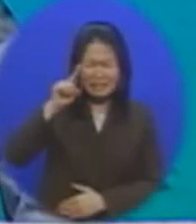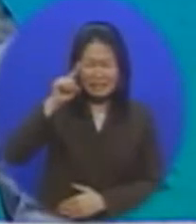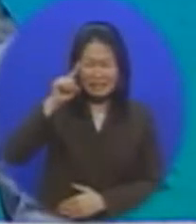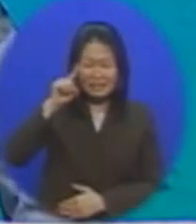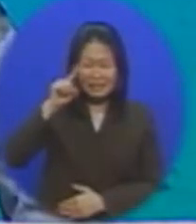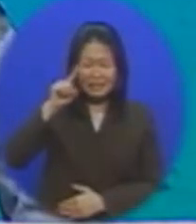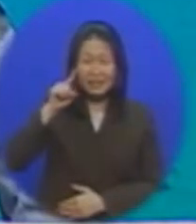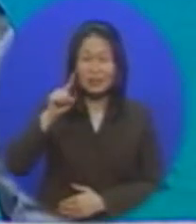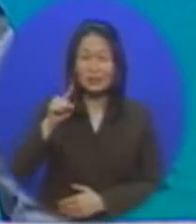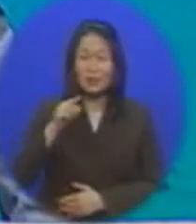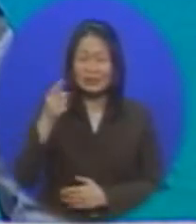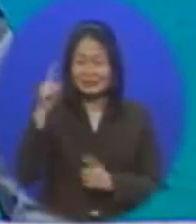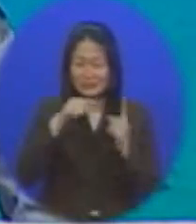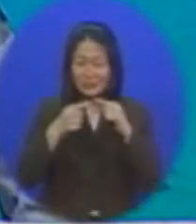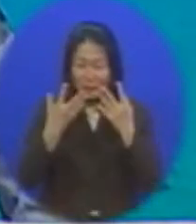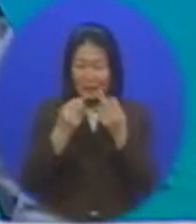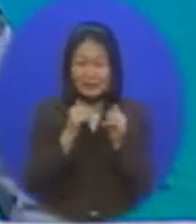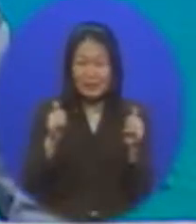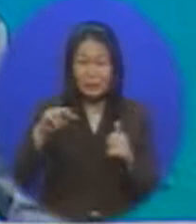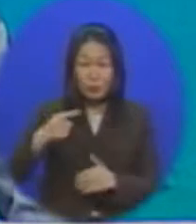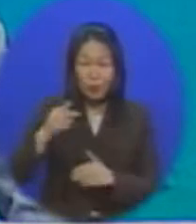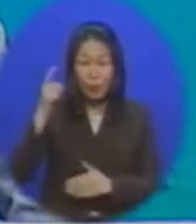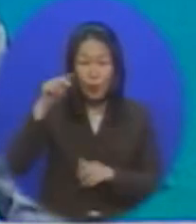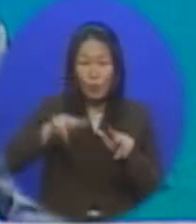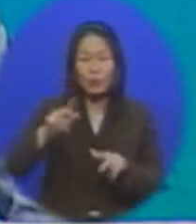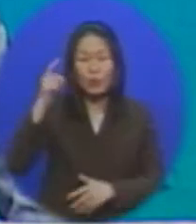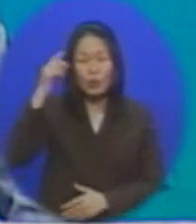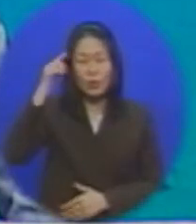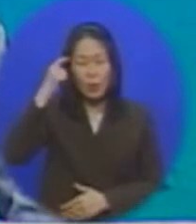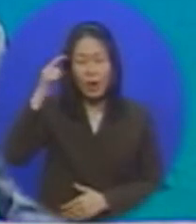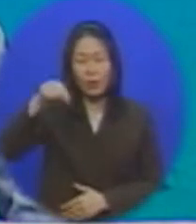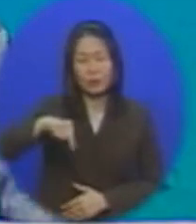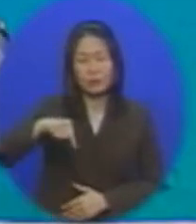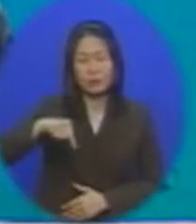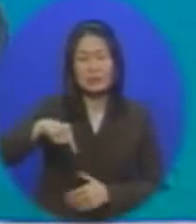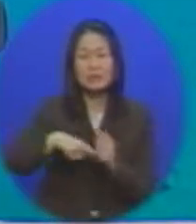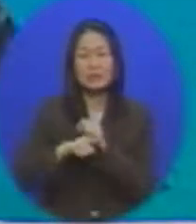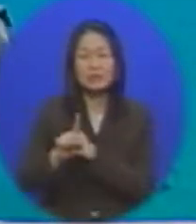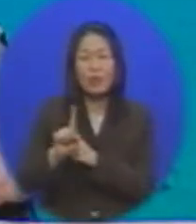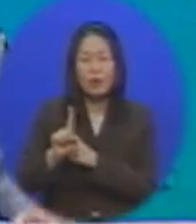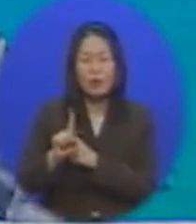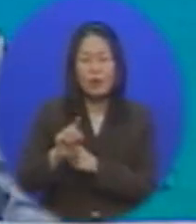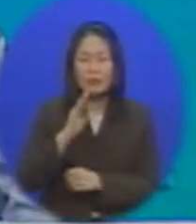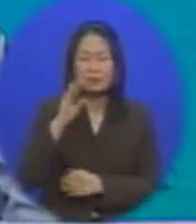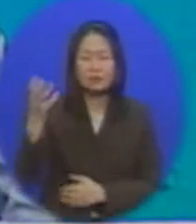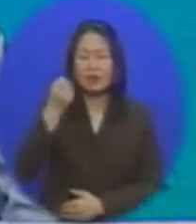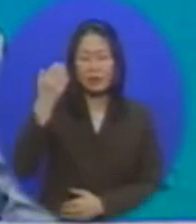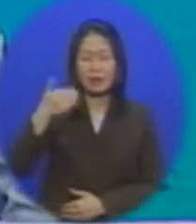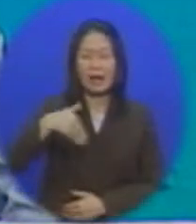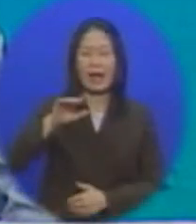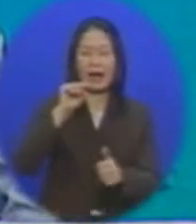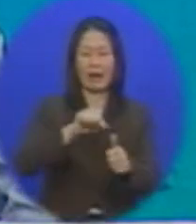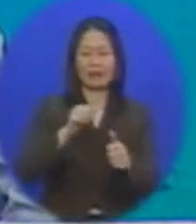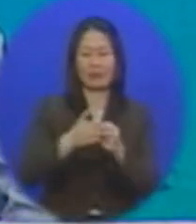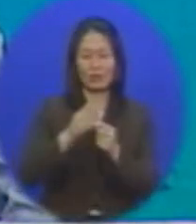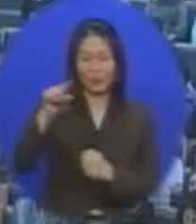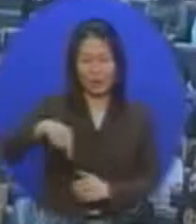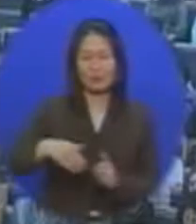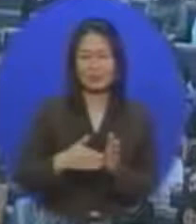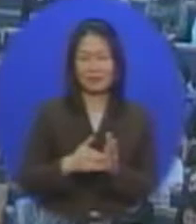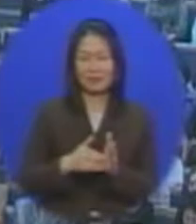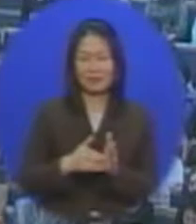많은 사람도 오늘 왜 오신 주 아십니까 성령님이 교회가 라 그래서 교회용 거에요